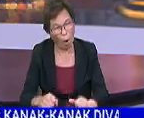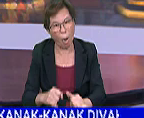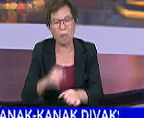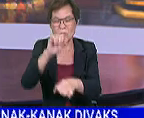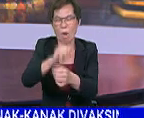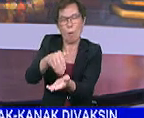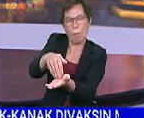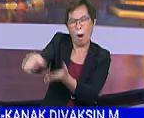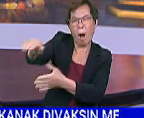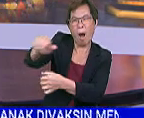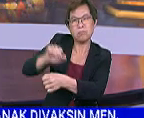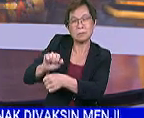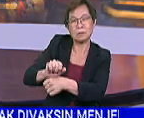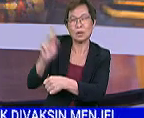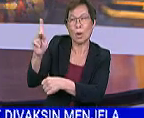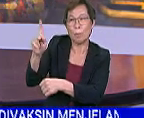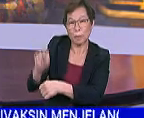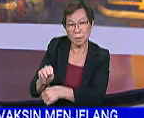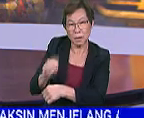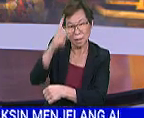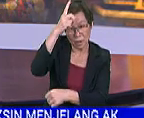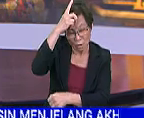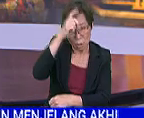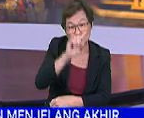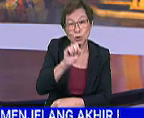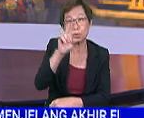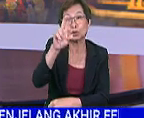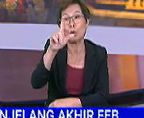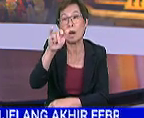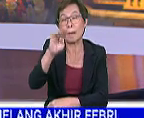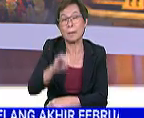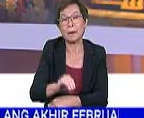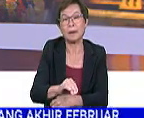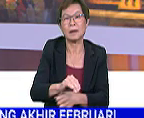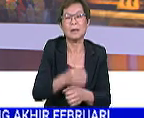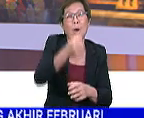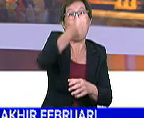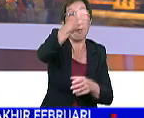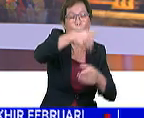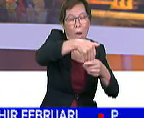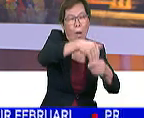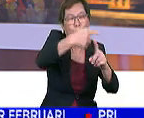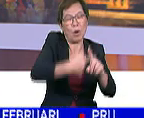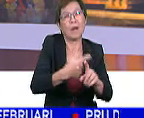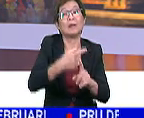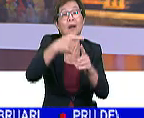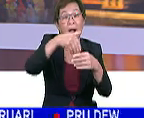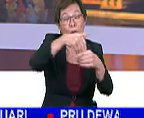perkhidmatan ketua menteri Datuk Seri Sulaiman Mohamad Ali berkata tindakan penahanan elun bulanan juga akan